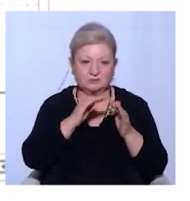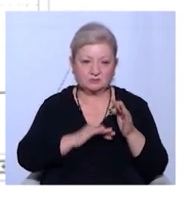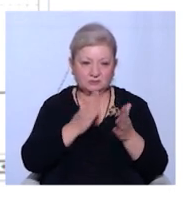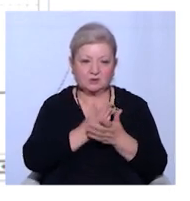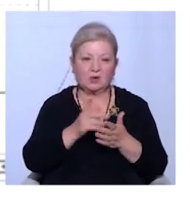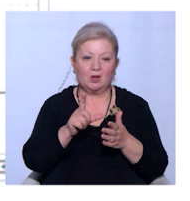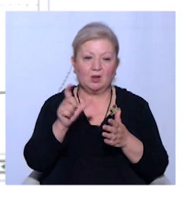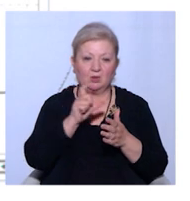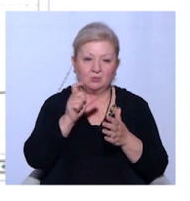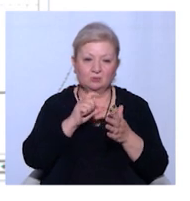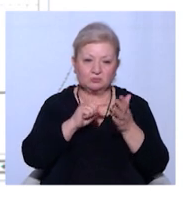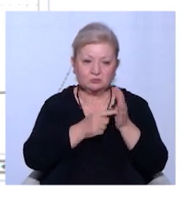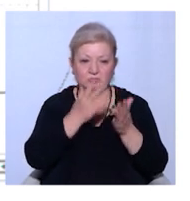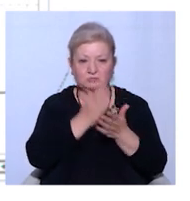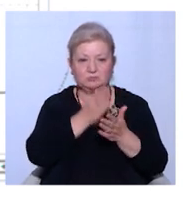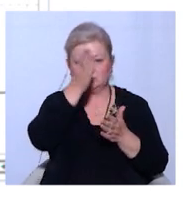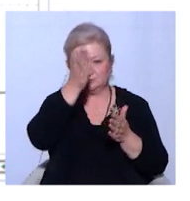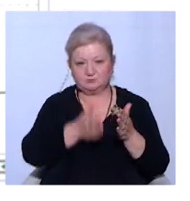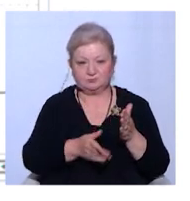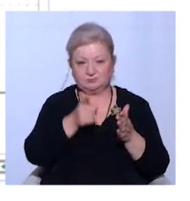ვერტიკალურ მიმართულებაზე სხეულის მოძრაობას, ხო?